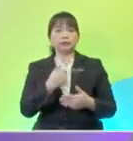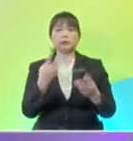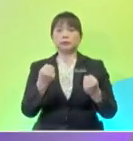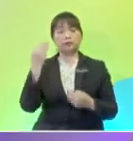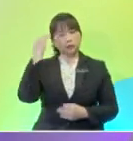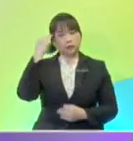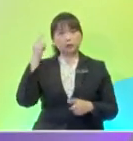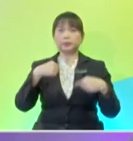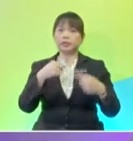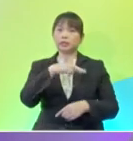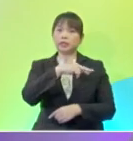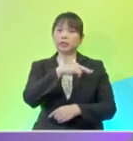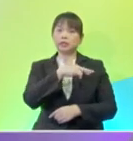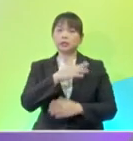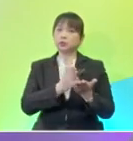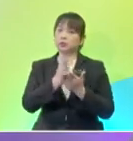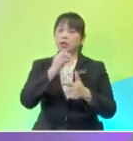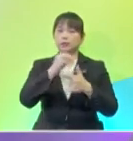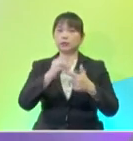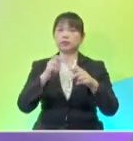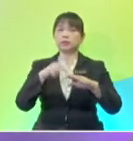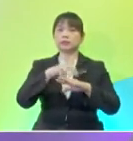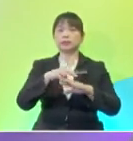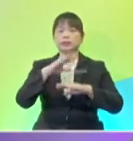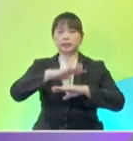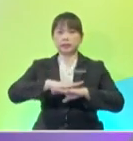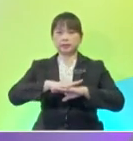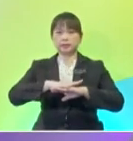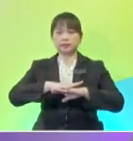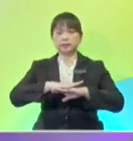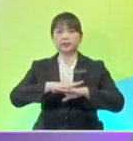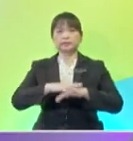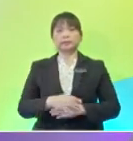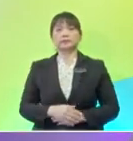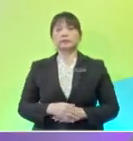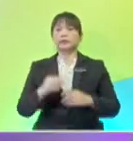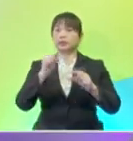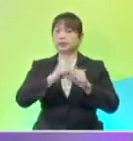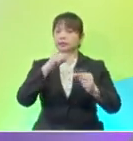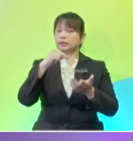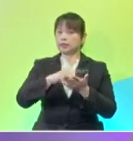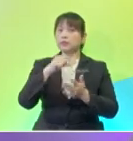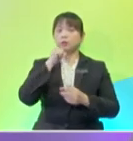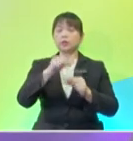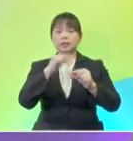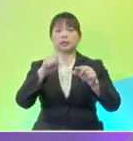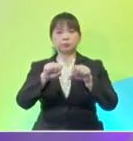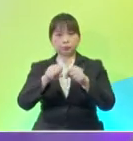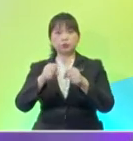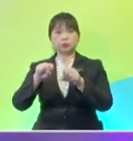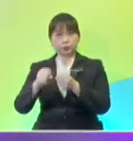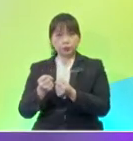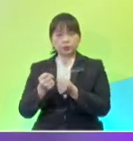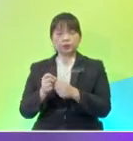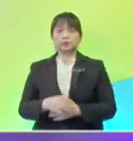ataupun dinai atas oke adalah garisan ini bukan garisan putus-putus kalau dia